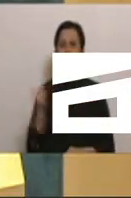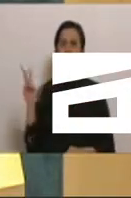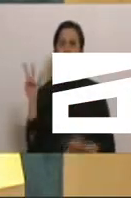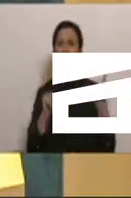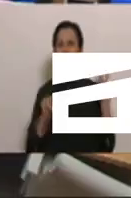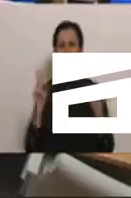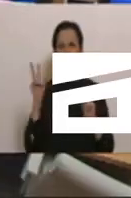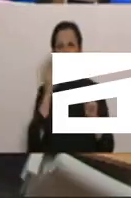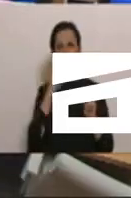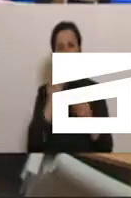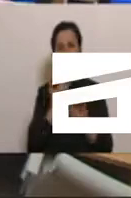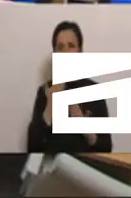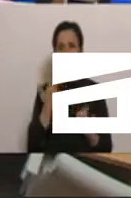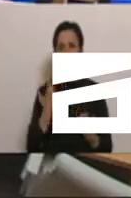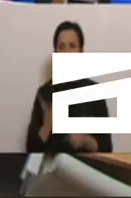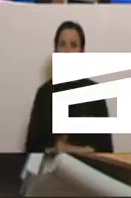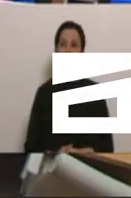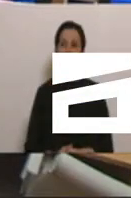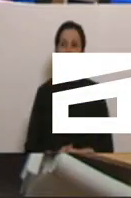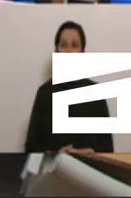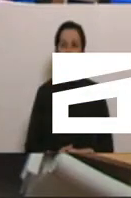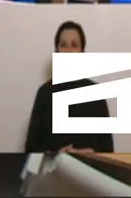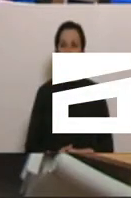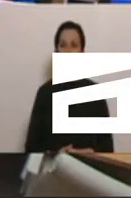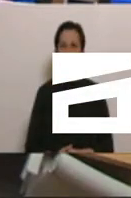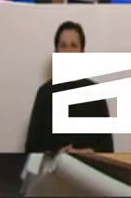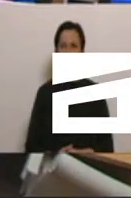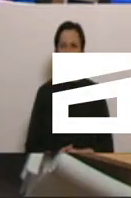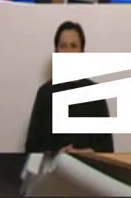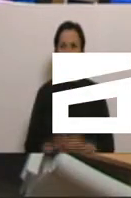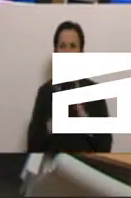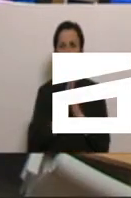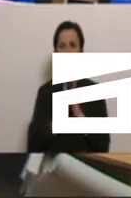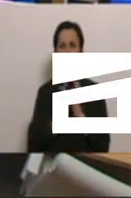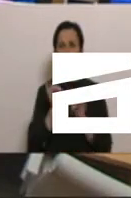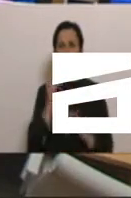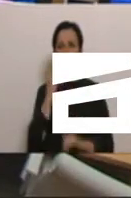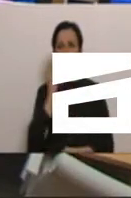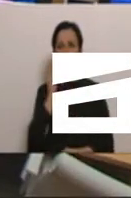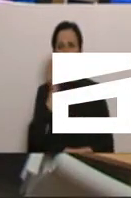მადლობა გამარჯვების სადოლის გამარჯვების. დიდი მადლობა.